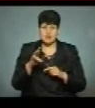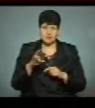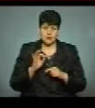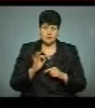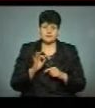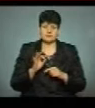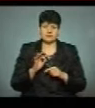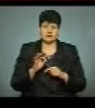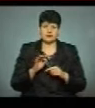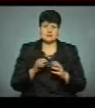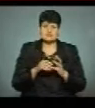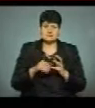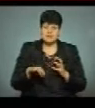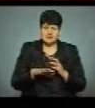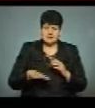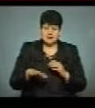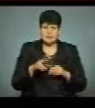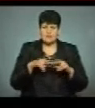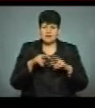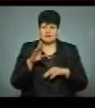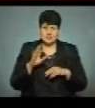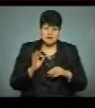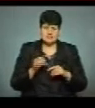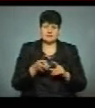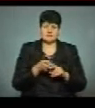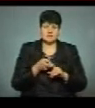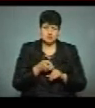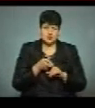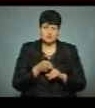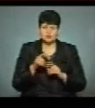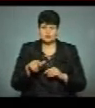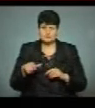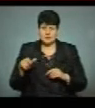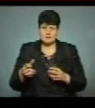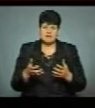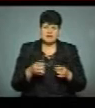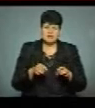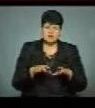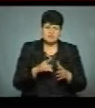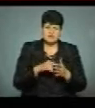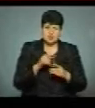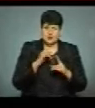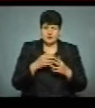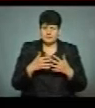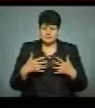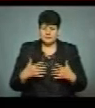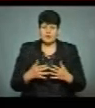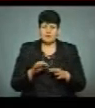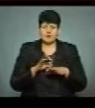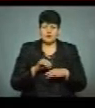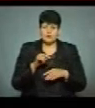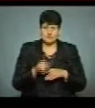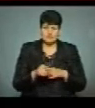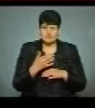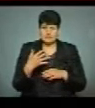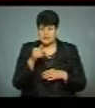політика, земельні ділянки та будівництво, це доступ та участь громадян в прийнятті рішень міської ради і так далі. Проводили його впродовж